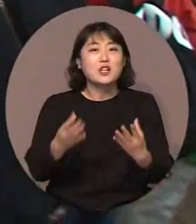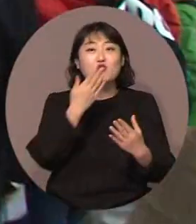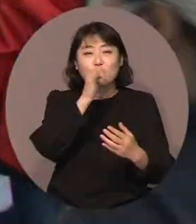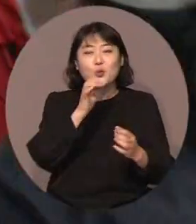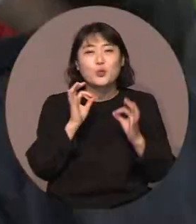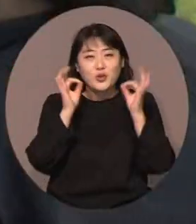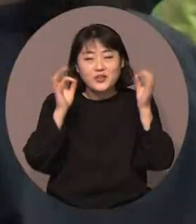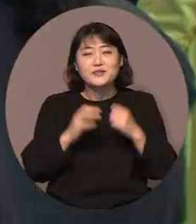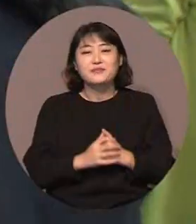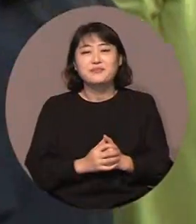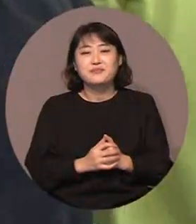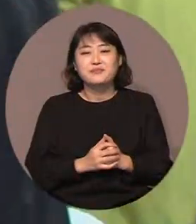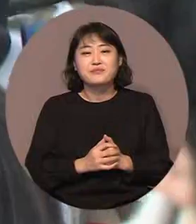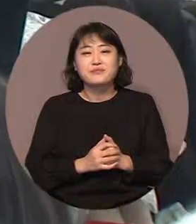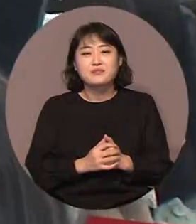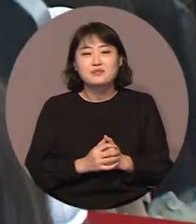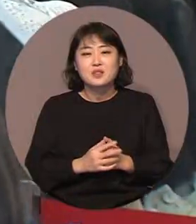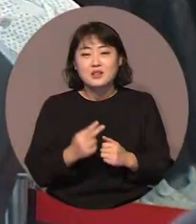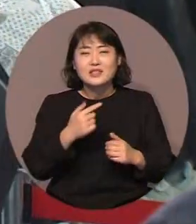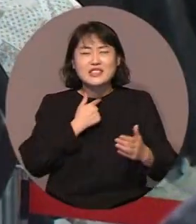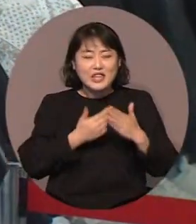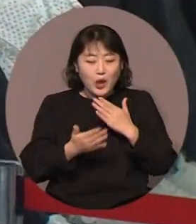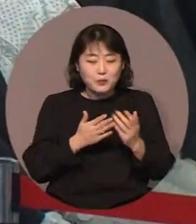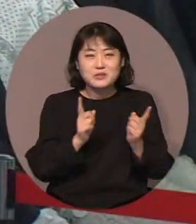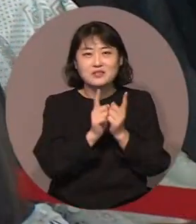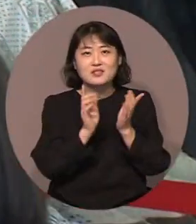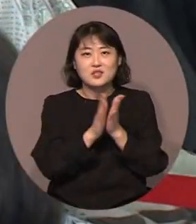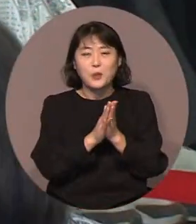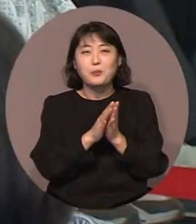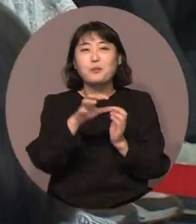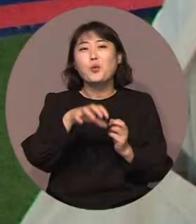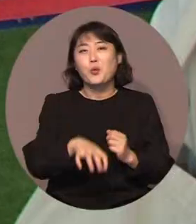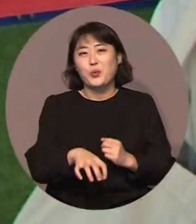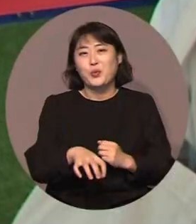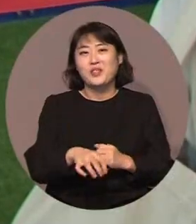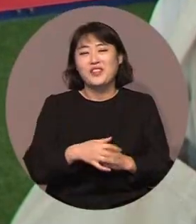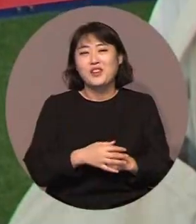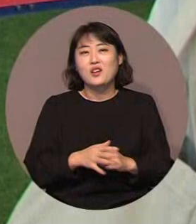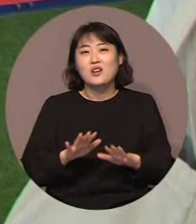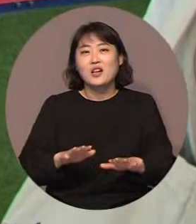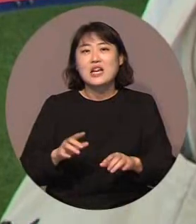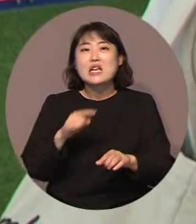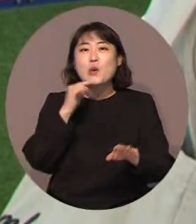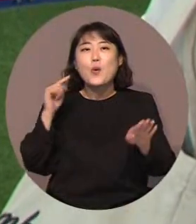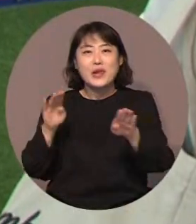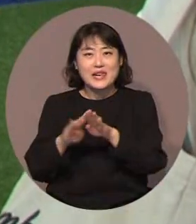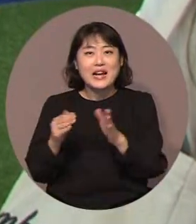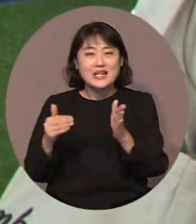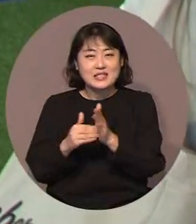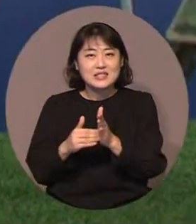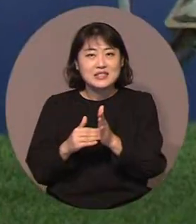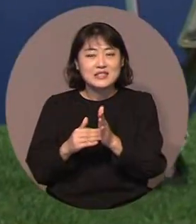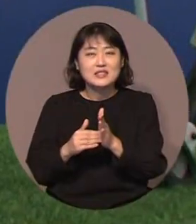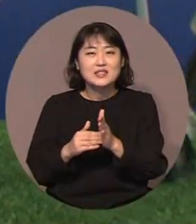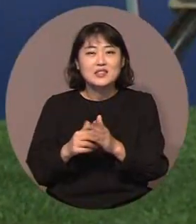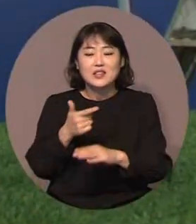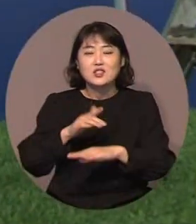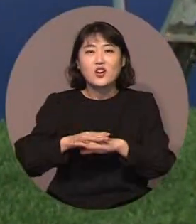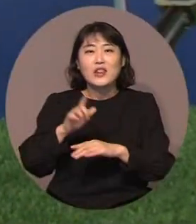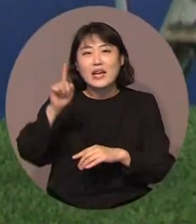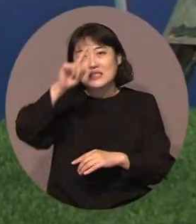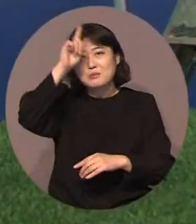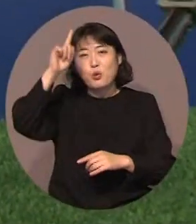과학의 무한한 가능성을 생생한 처음으로 만나는 대한민국 과학축제는 오는 일요일까지 대전 엑스포